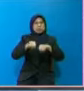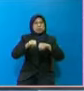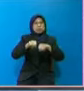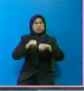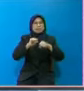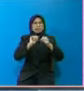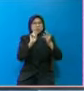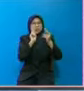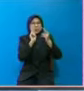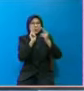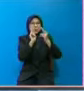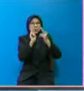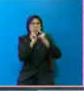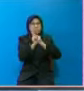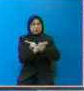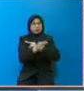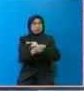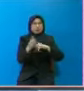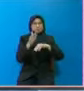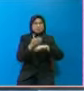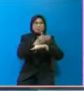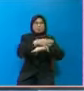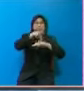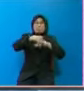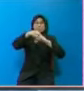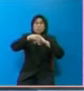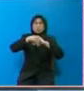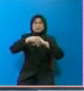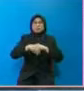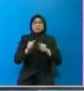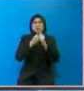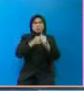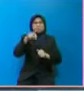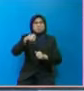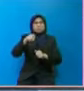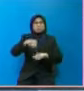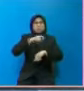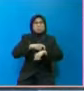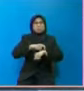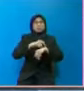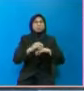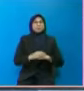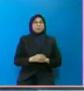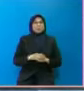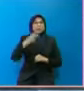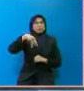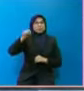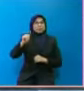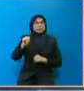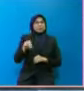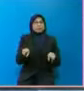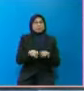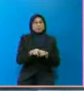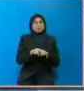ditambah baik mengikut keperluan dan situasi semasa. Tuan Yang Ketua, PPN juga